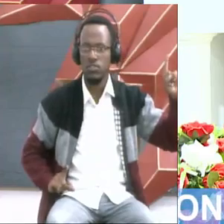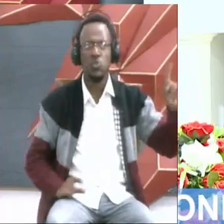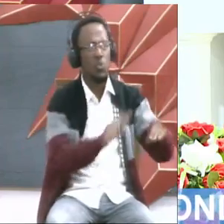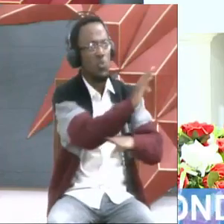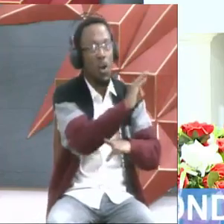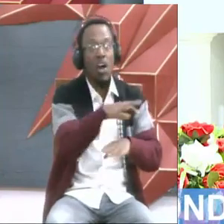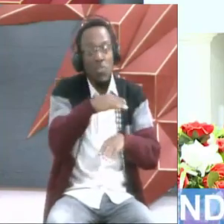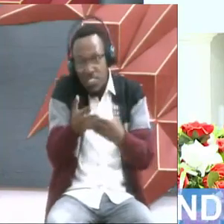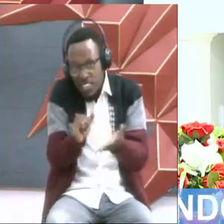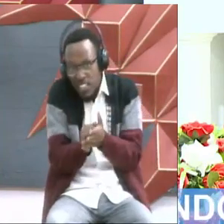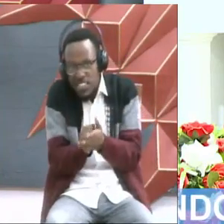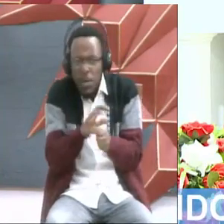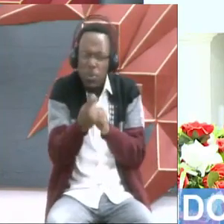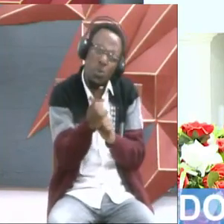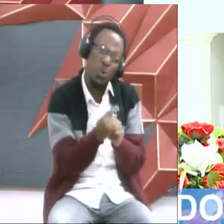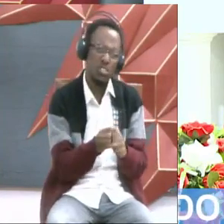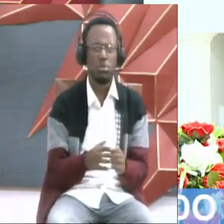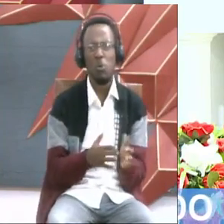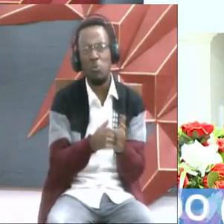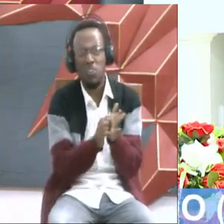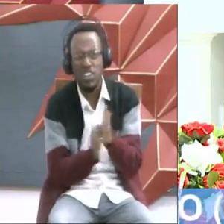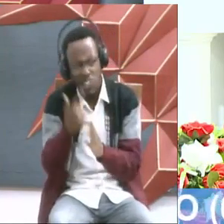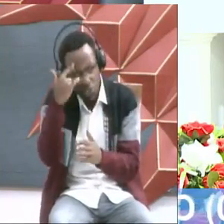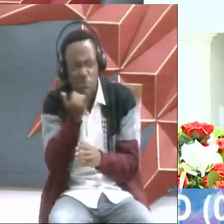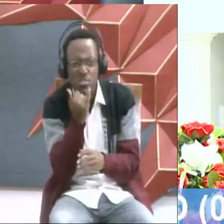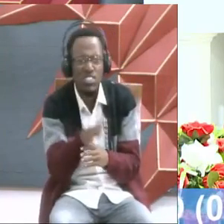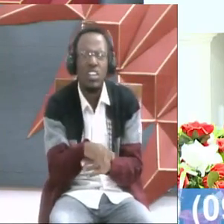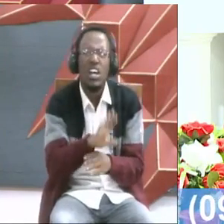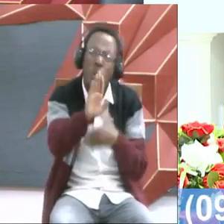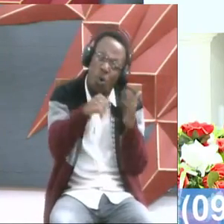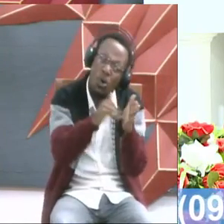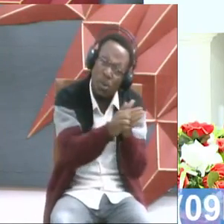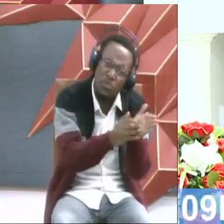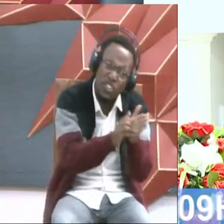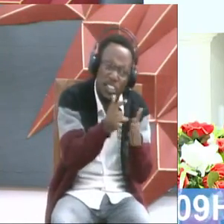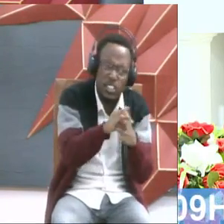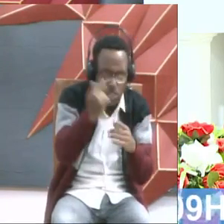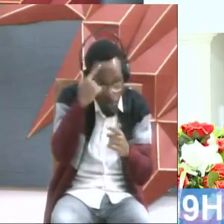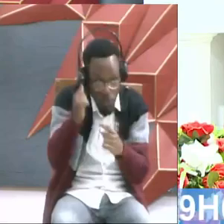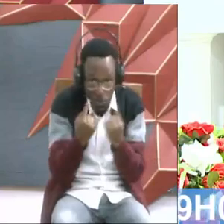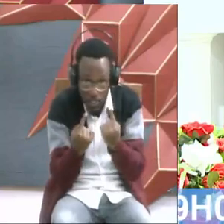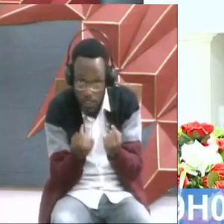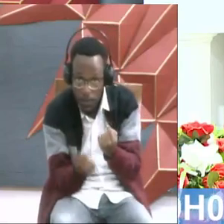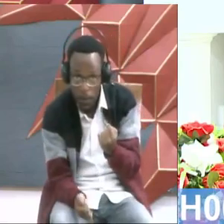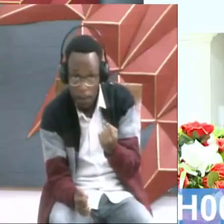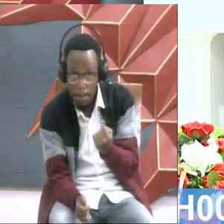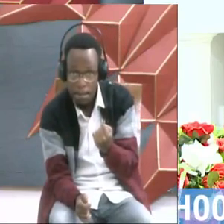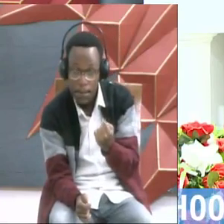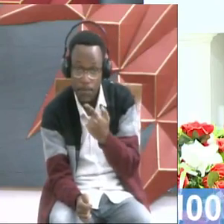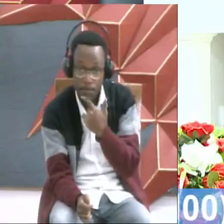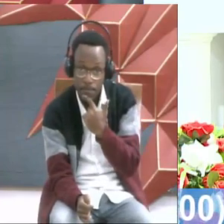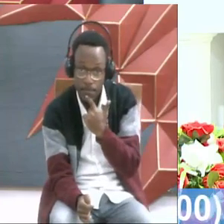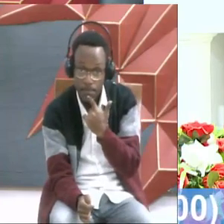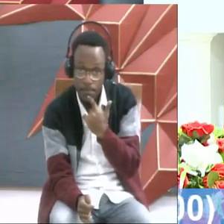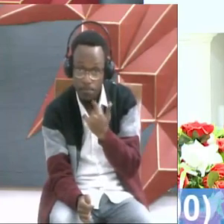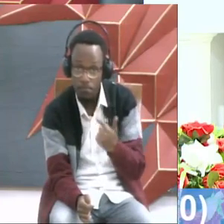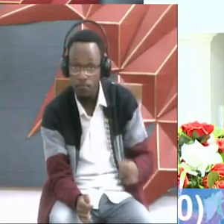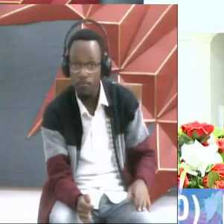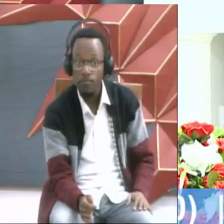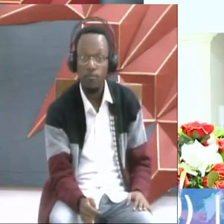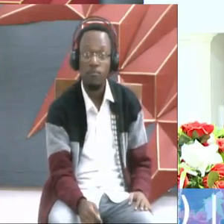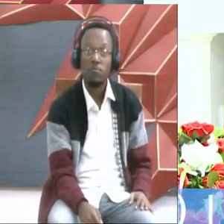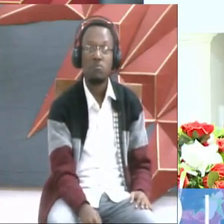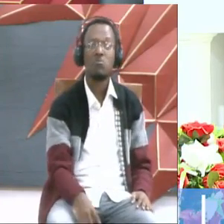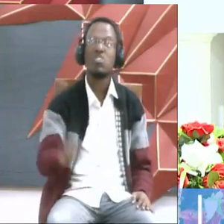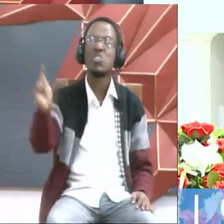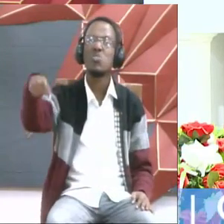intege nke bikabateza nuko bazina nyiko amafaiblesse bazina nyiko intege mais il ne faut